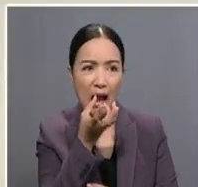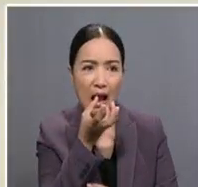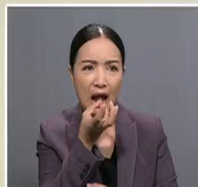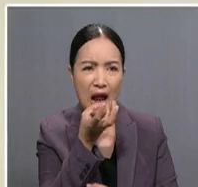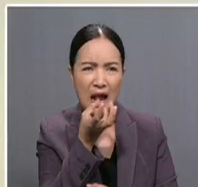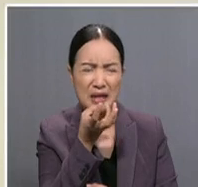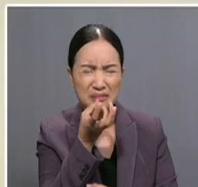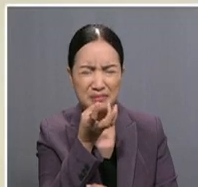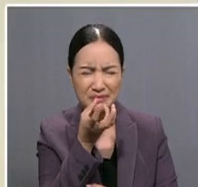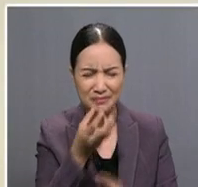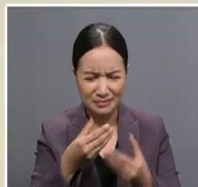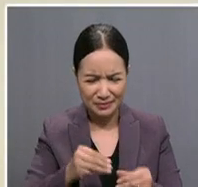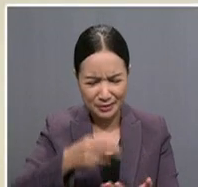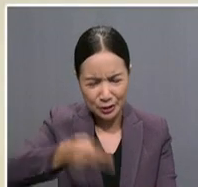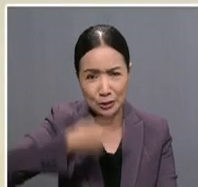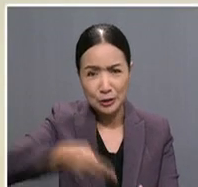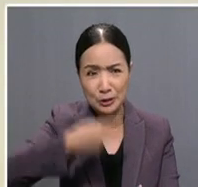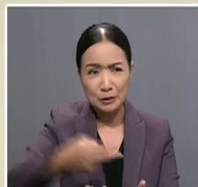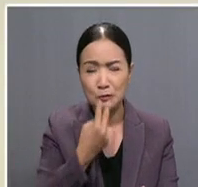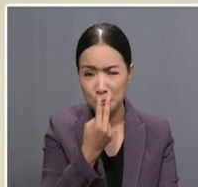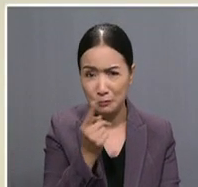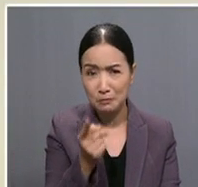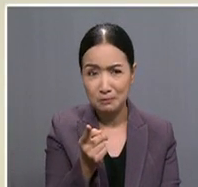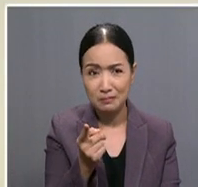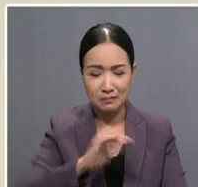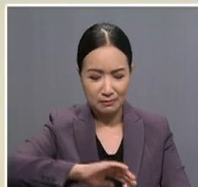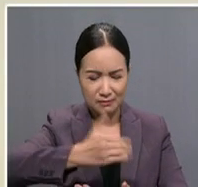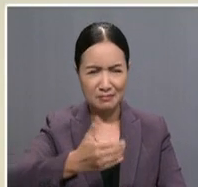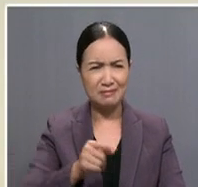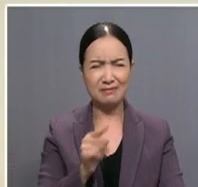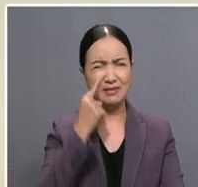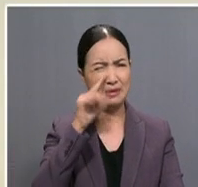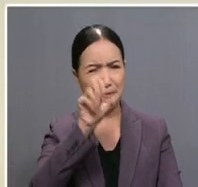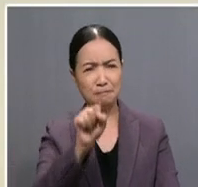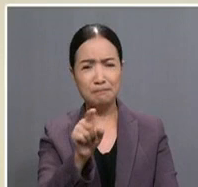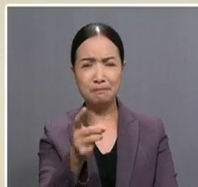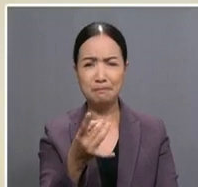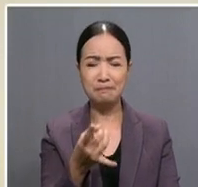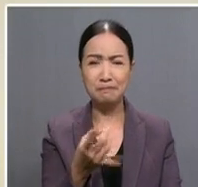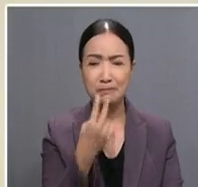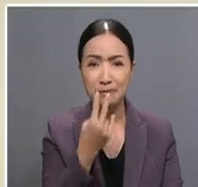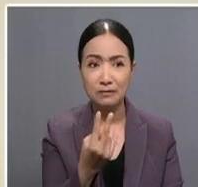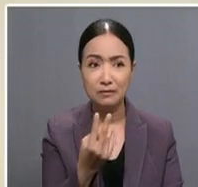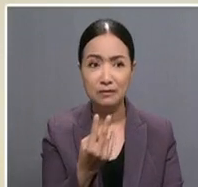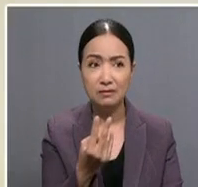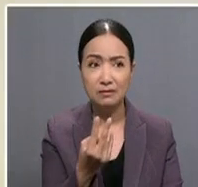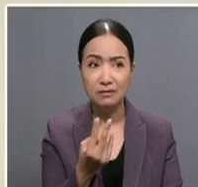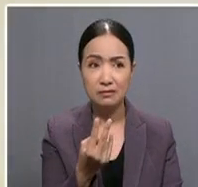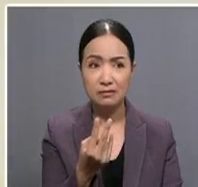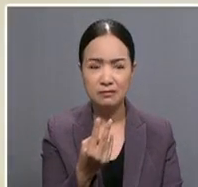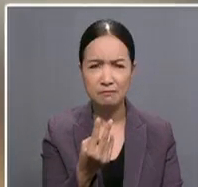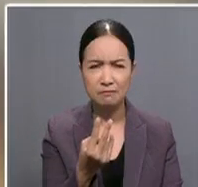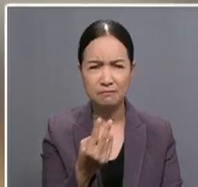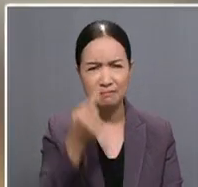ไม่ใช่ข้าวไข่เจียวดูข้าวไข่เจียวนี้นะครับมีอะไรเป็นที่น่าสังเกตที่เธอเอามาโพสต์เนี่ยนะฮะลักษณะ